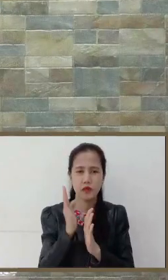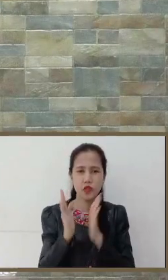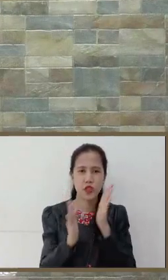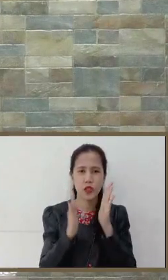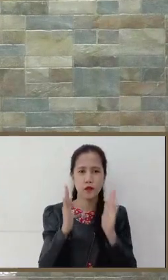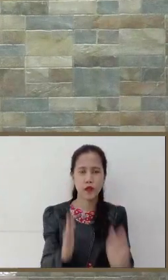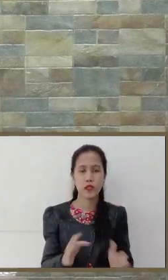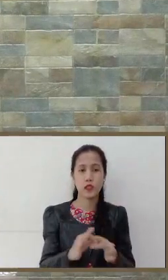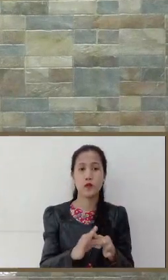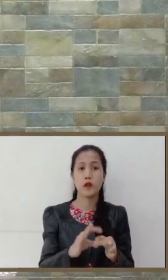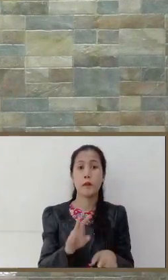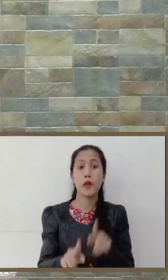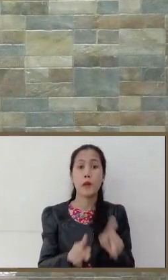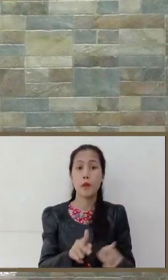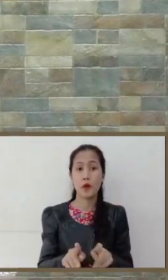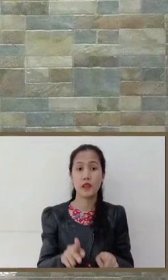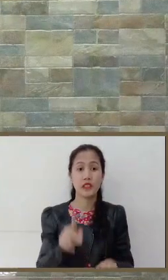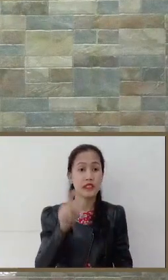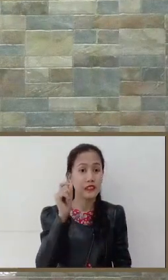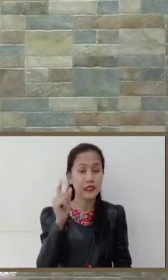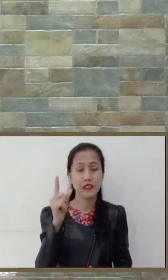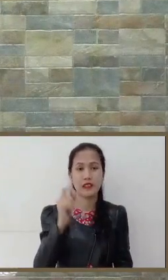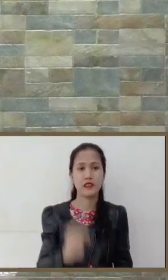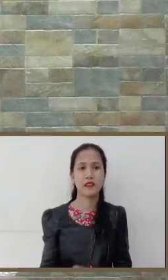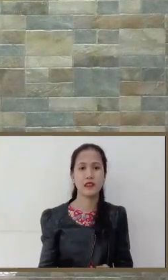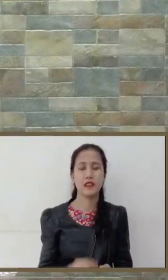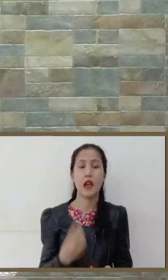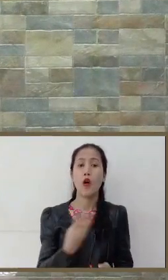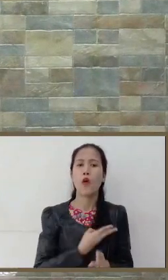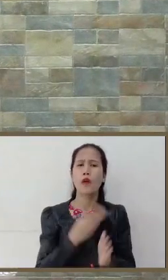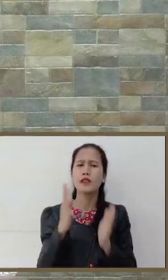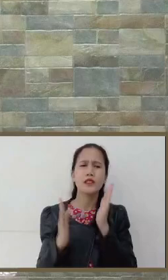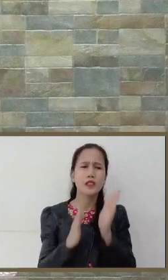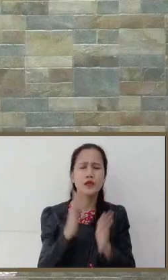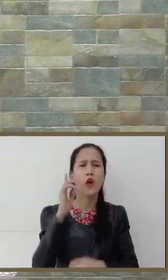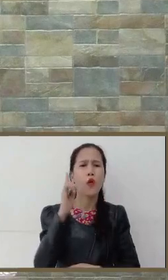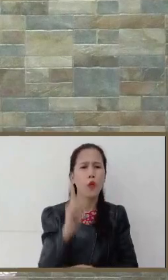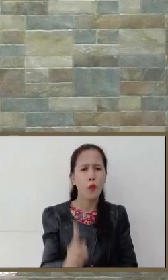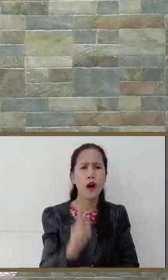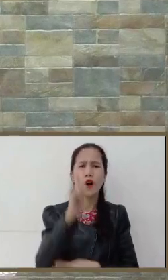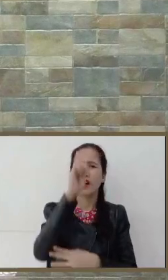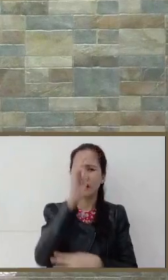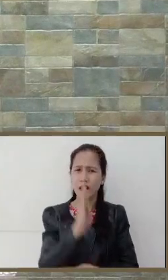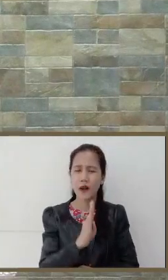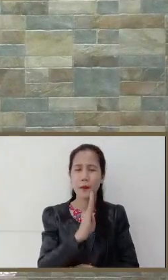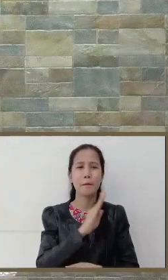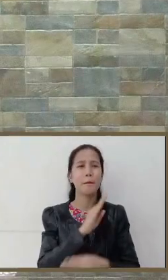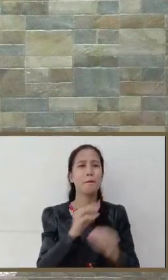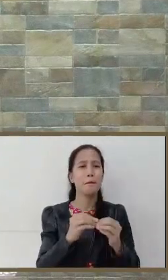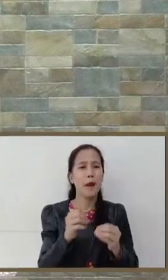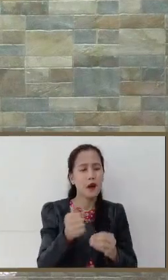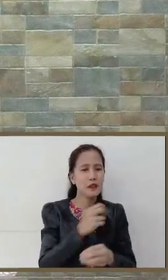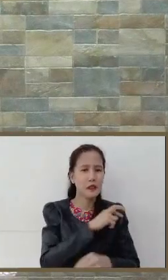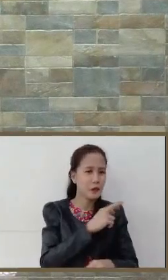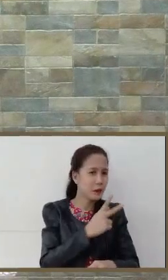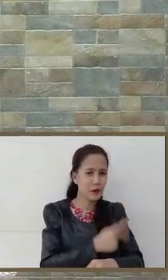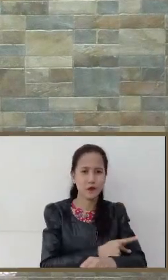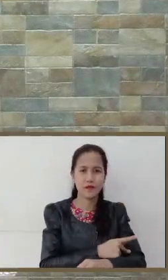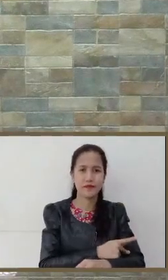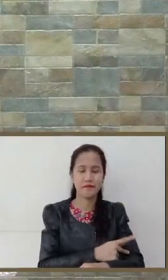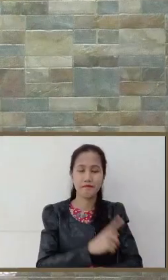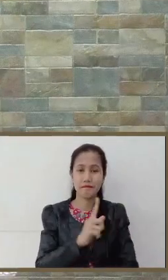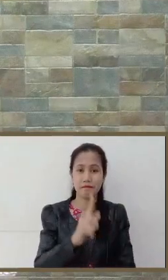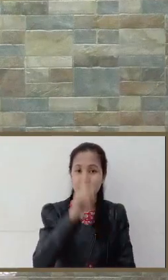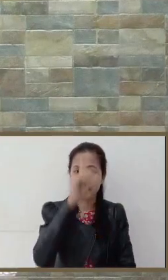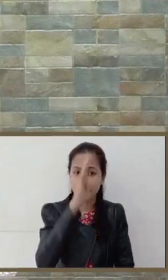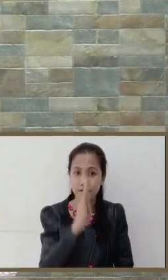a servant of God. Mga kapatid, tayo po ay naglilingkod sa isang Diyos na makapangyarihan. Isa-isang Diyos na kung saan